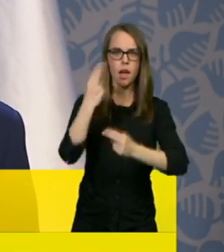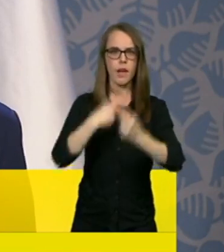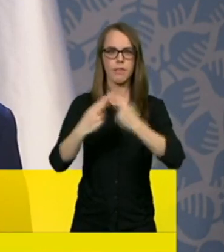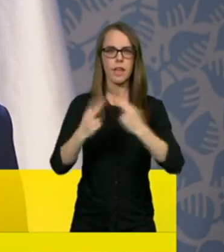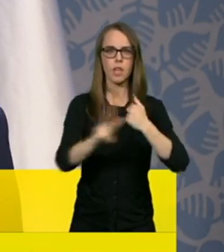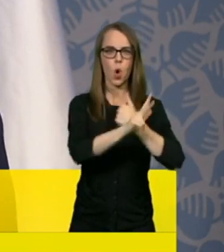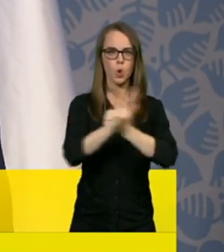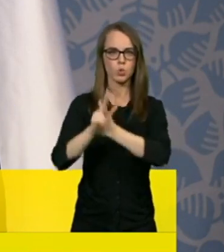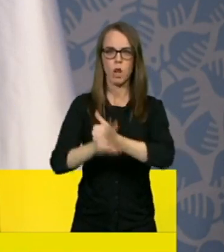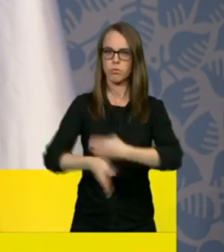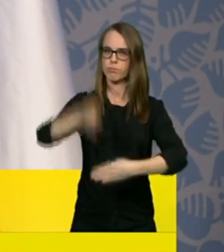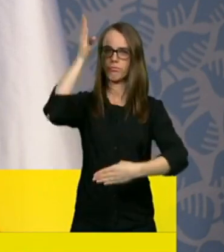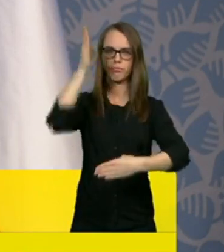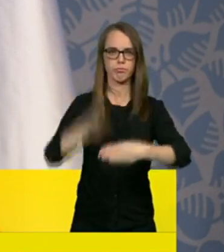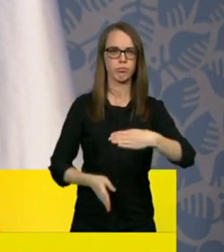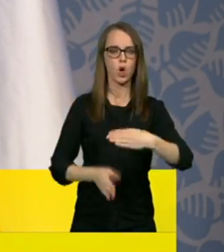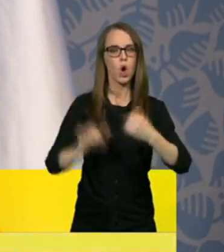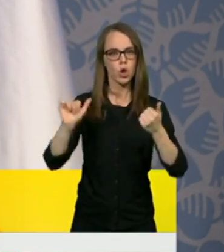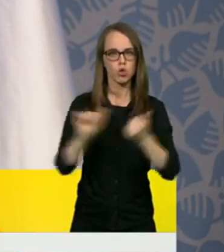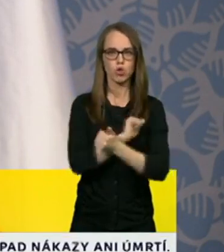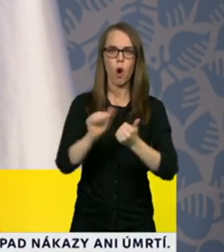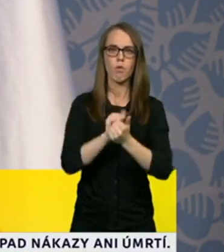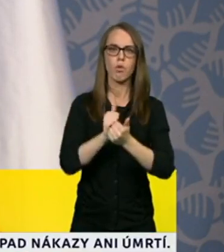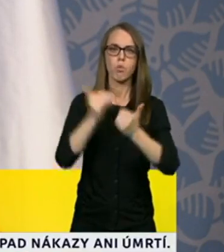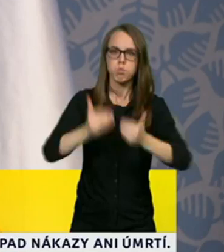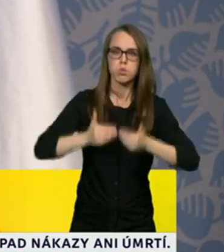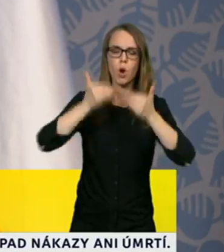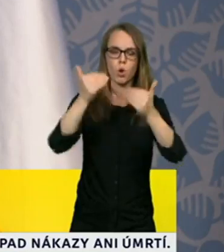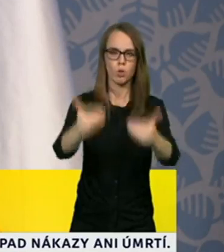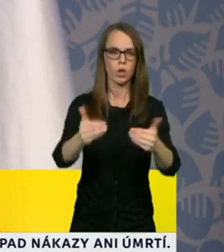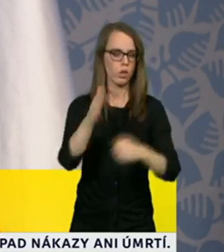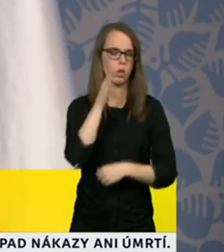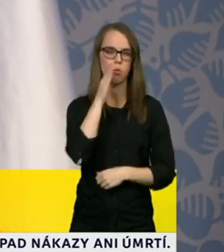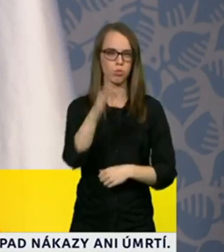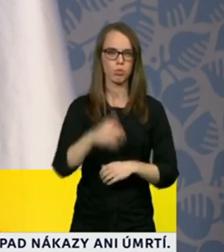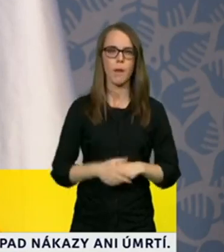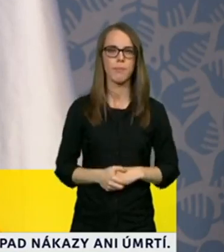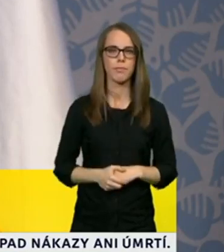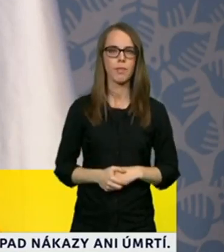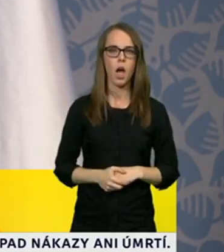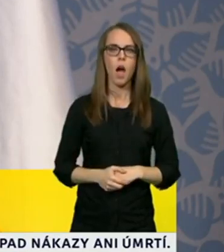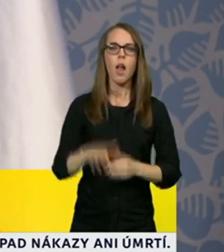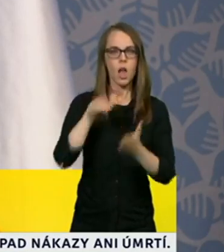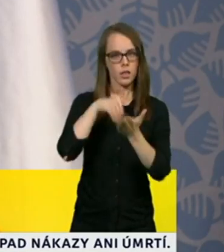nouzového stavu, ale ty zbytkové provozy, jako jsou vnitřní prostory restaurací,